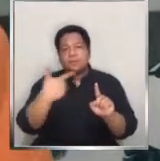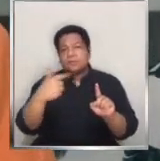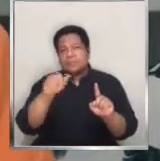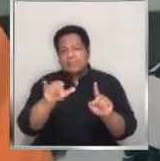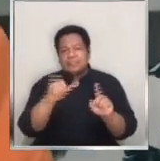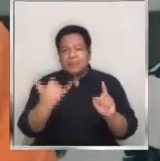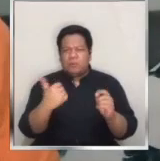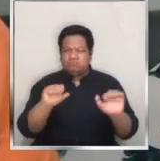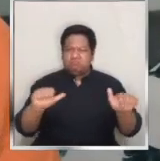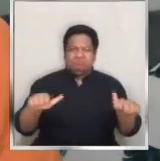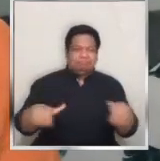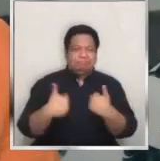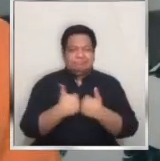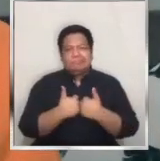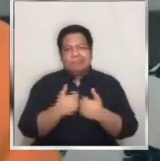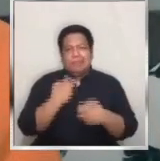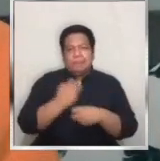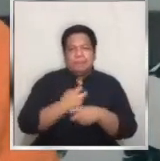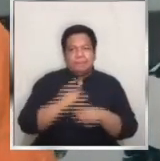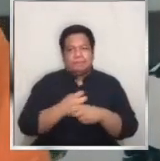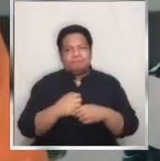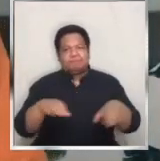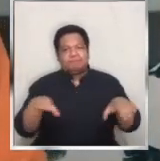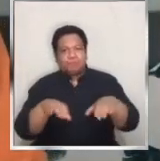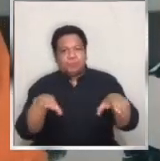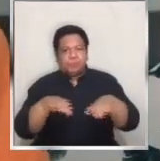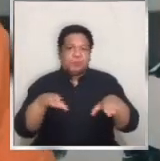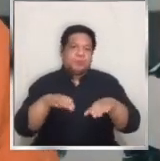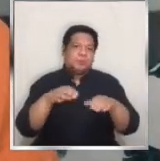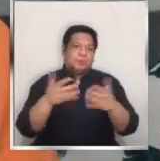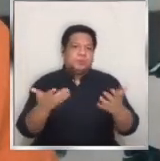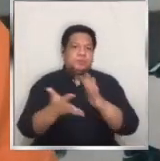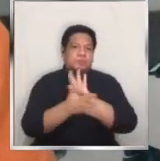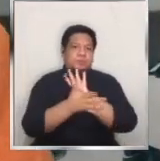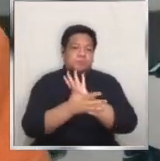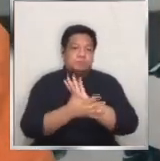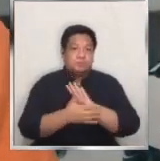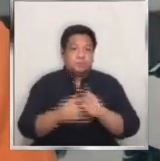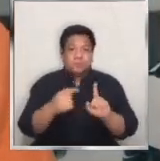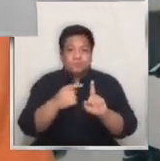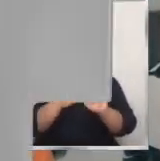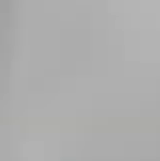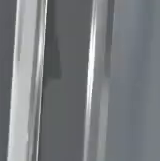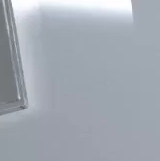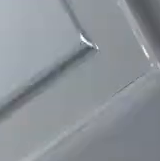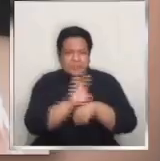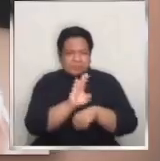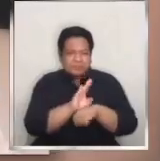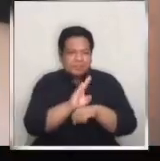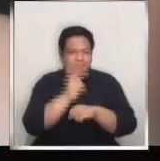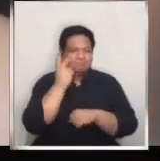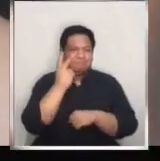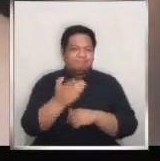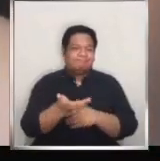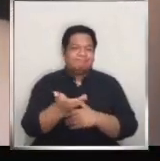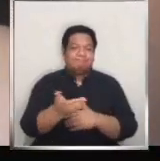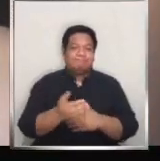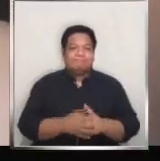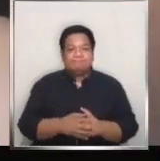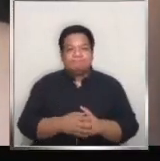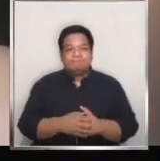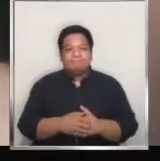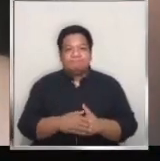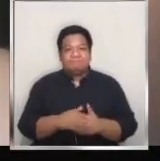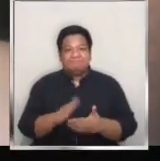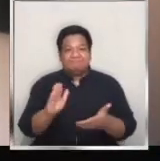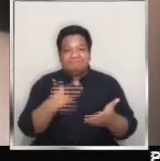ng pandemic. Ang kanyang nakakabusog na business venture sa chika ni Katatibayan. Ang pinipininani ng